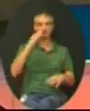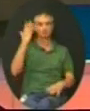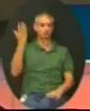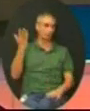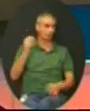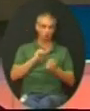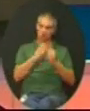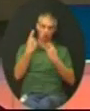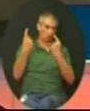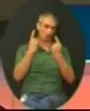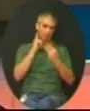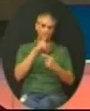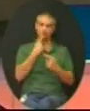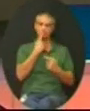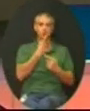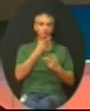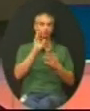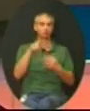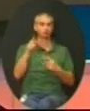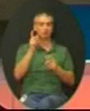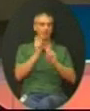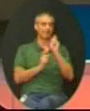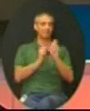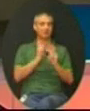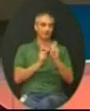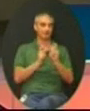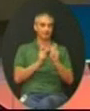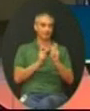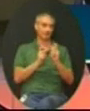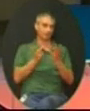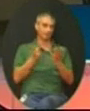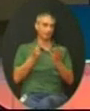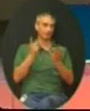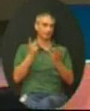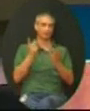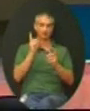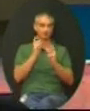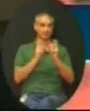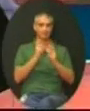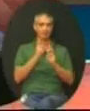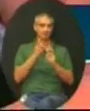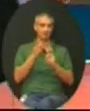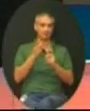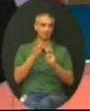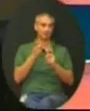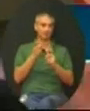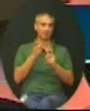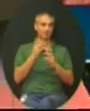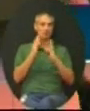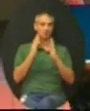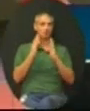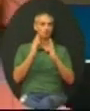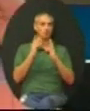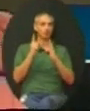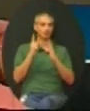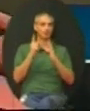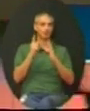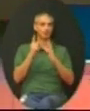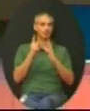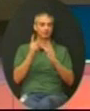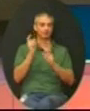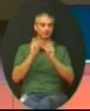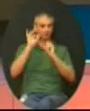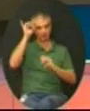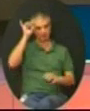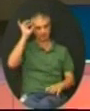ושומרון, או כל אחד יקרא להם איך שהוא רוצה, שיש בה אזרחים שהם... אזרחים, לא אזרחים, הם תושבי... כן, הם אזרחים הרשות. של